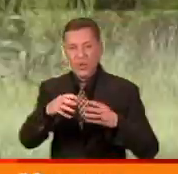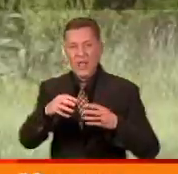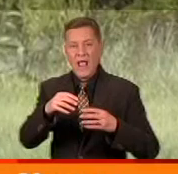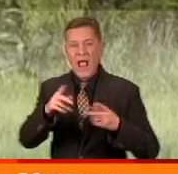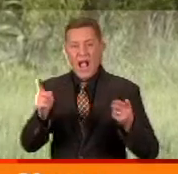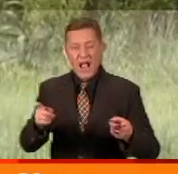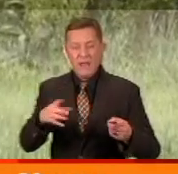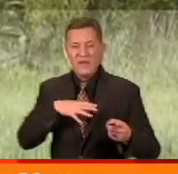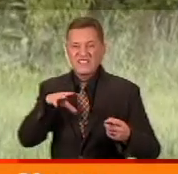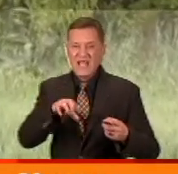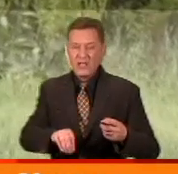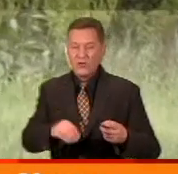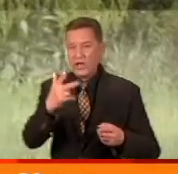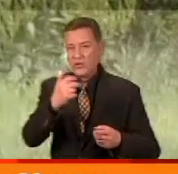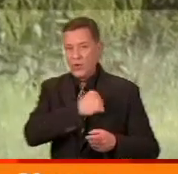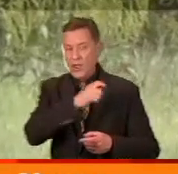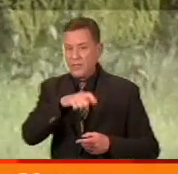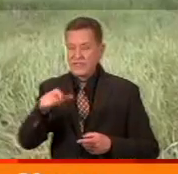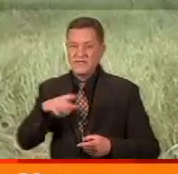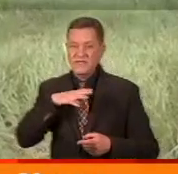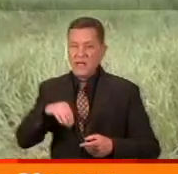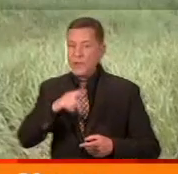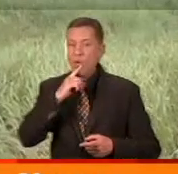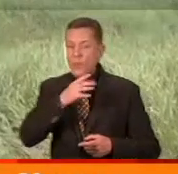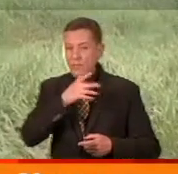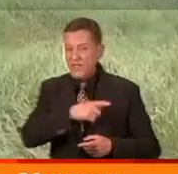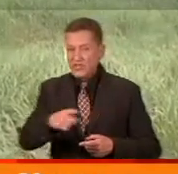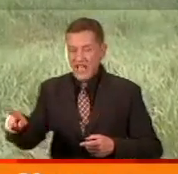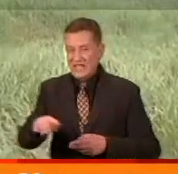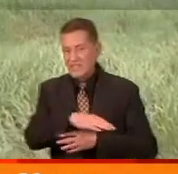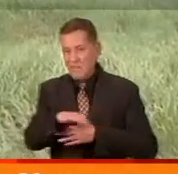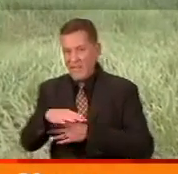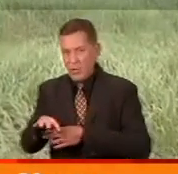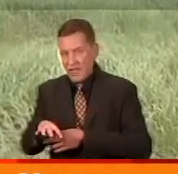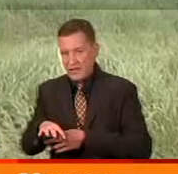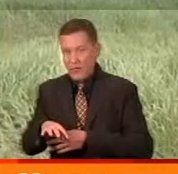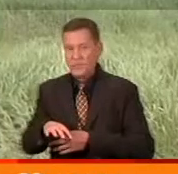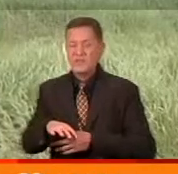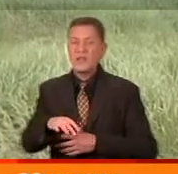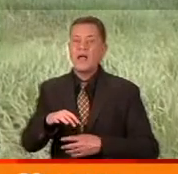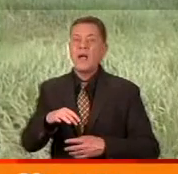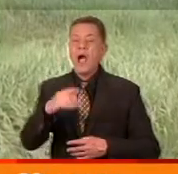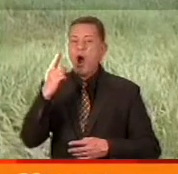3 бійців. Вони загибли під час мінометного обстрілу. 2 поранених військовослужбовців, один